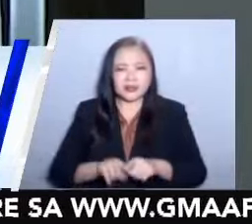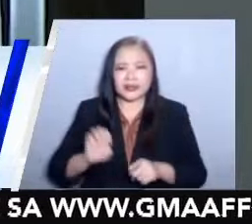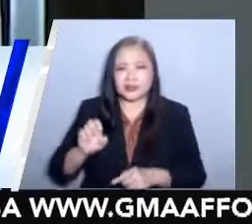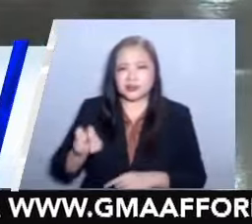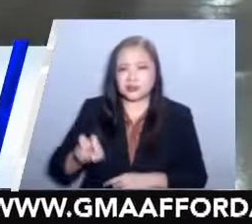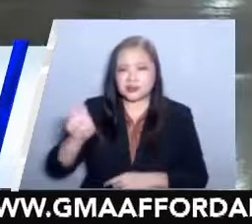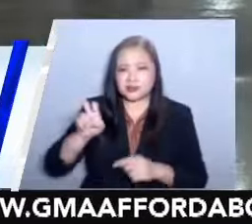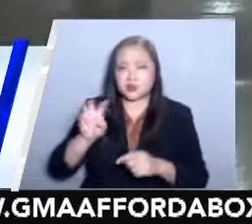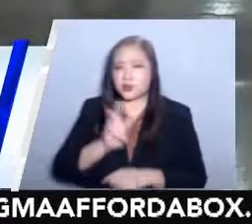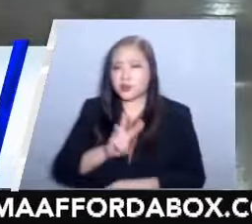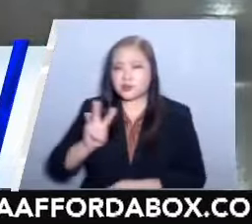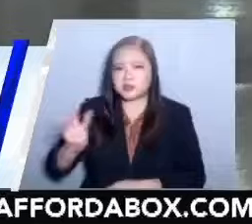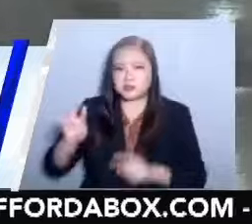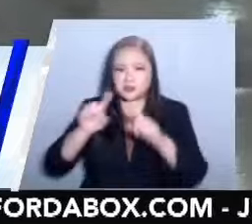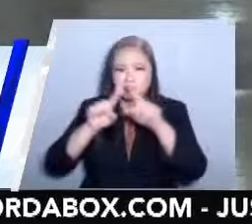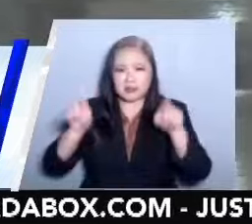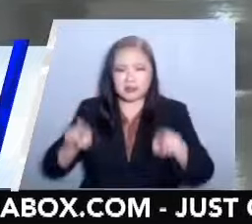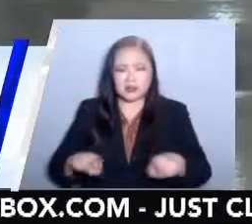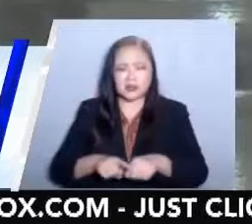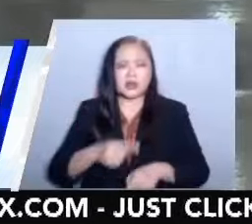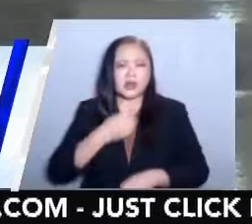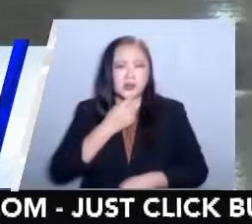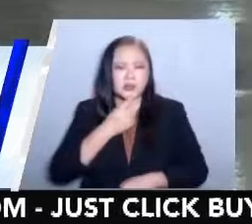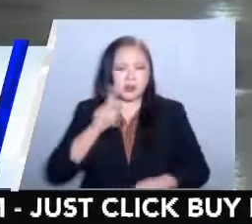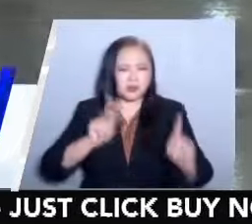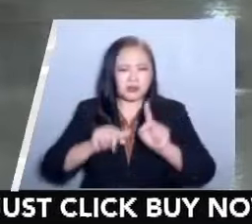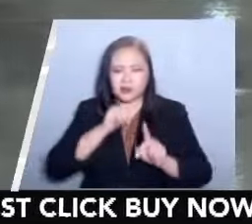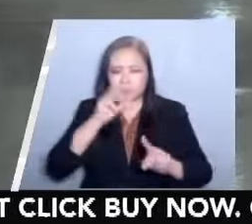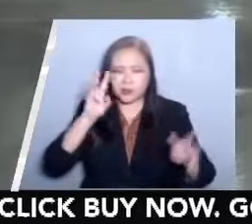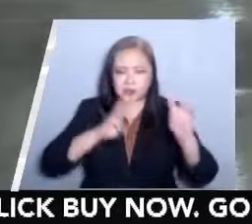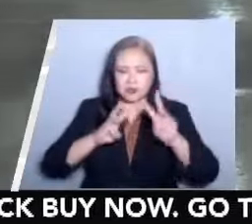dapat ikabahala ang publiko ayon sa Department of Health.